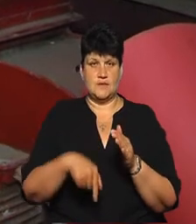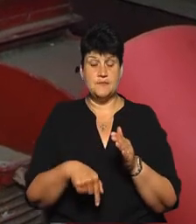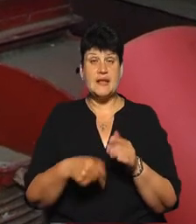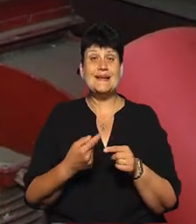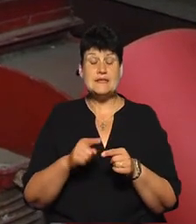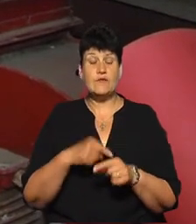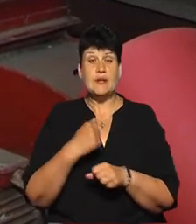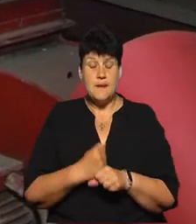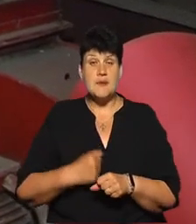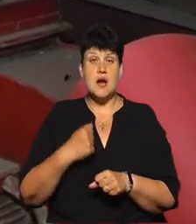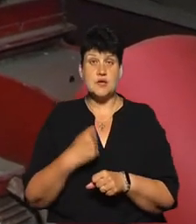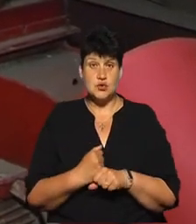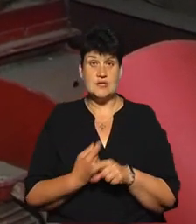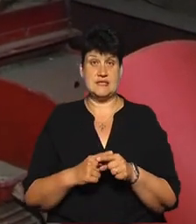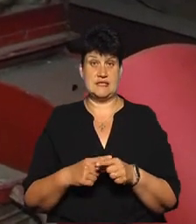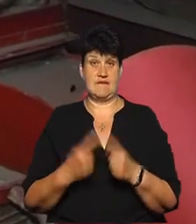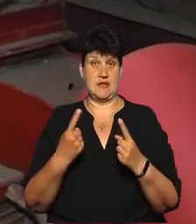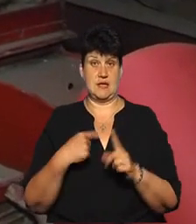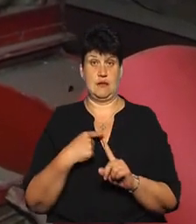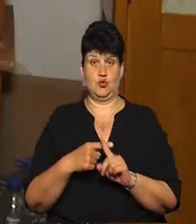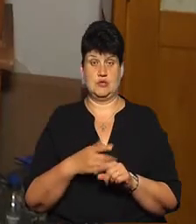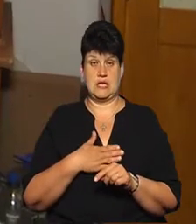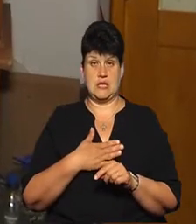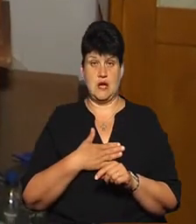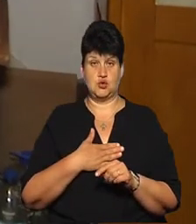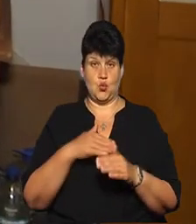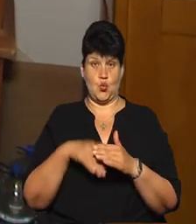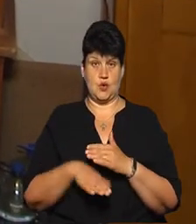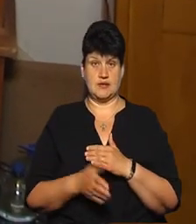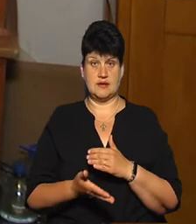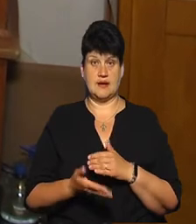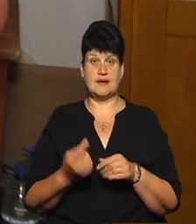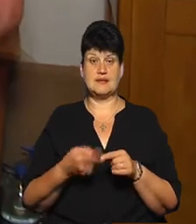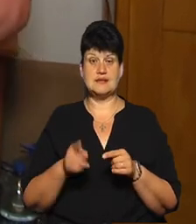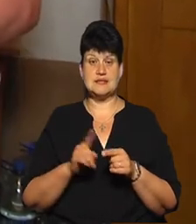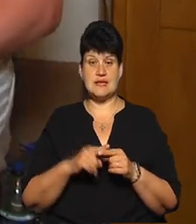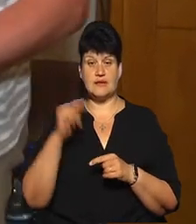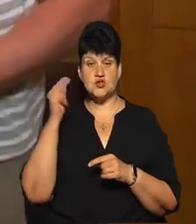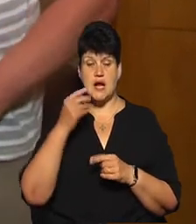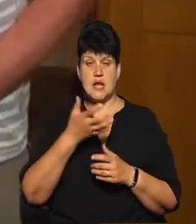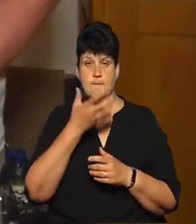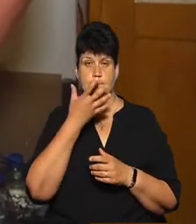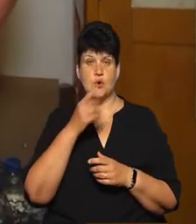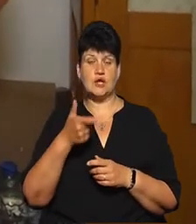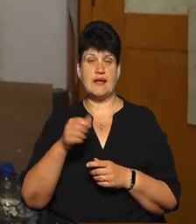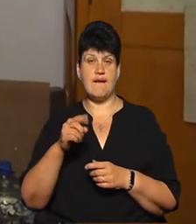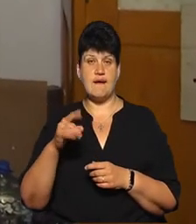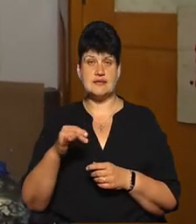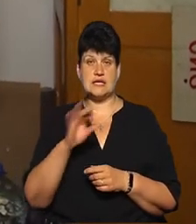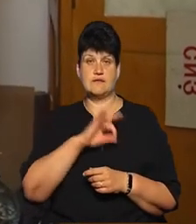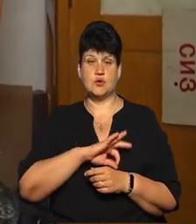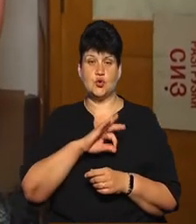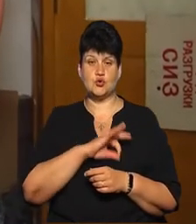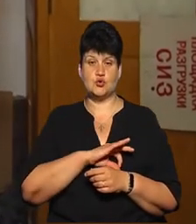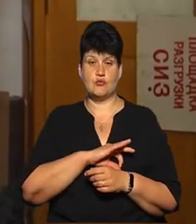працює, це досить великий плюс для нашого цього укриття. Цей навчальні протигази, які використовуються під